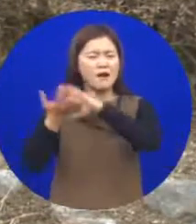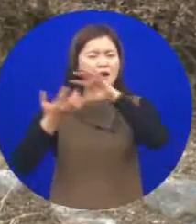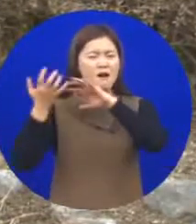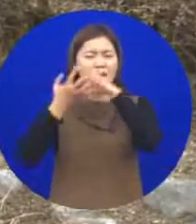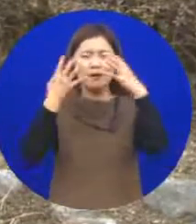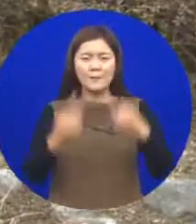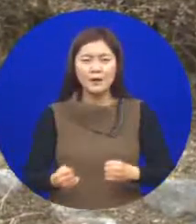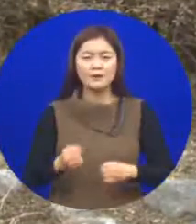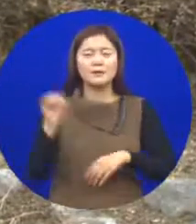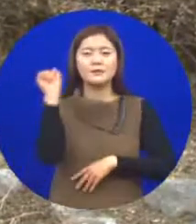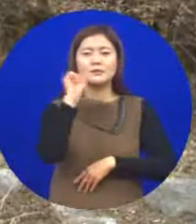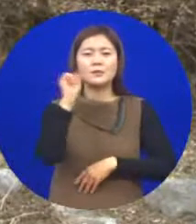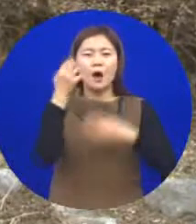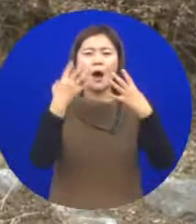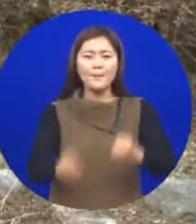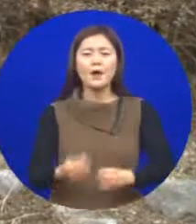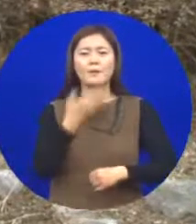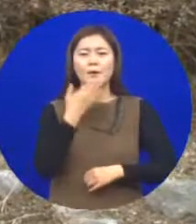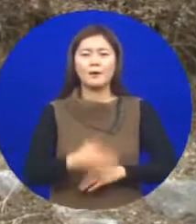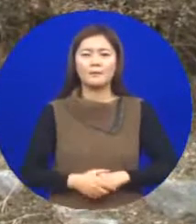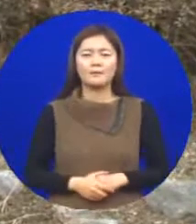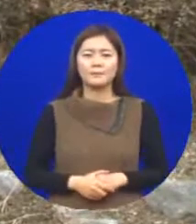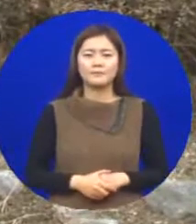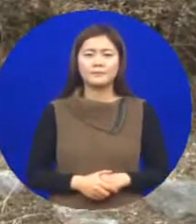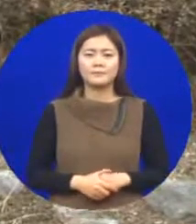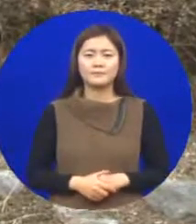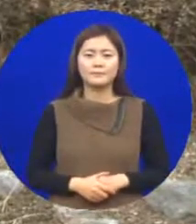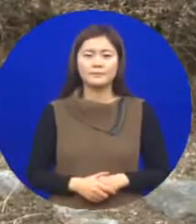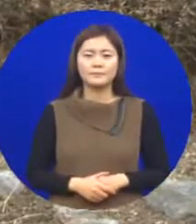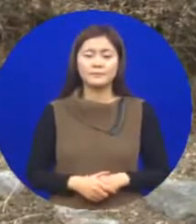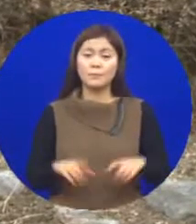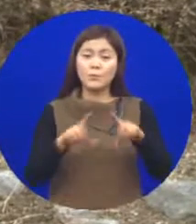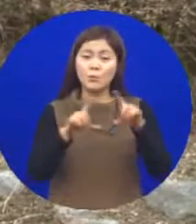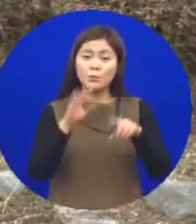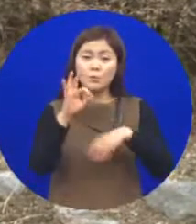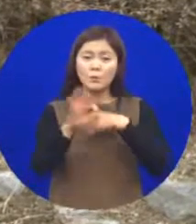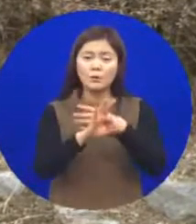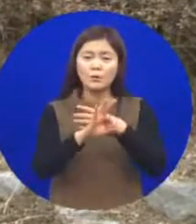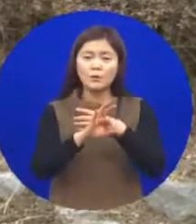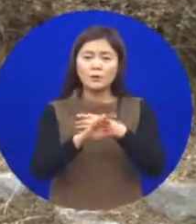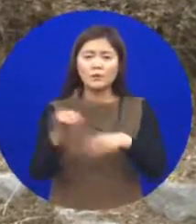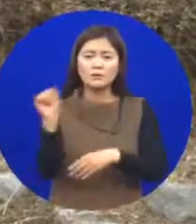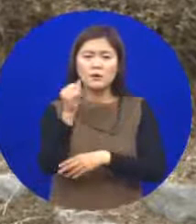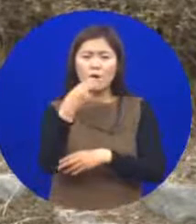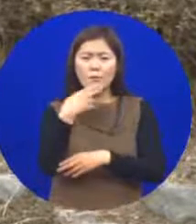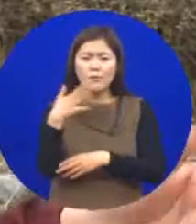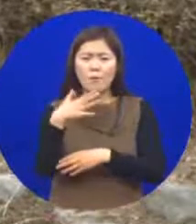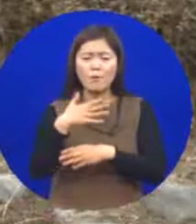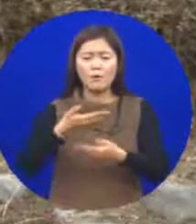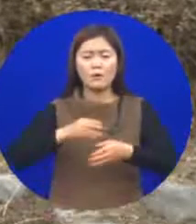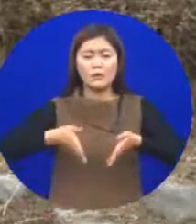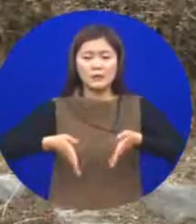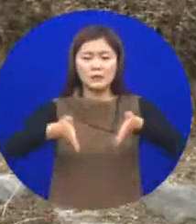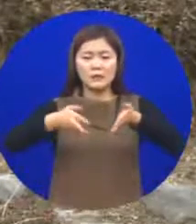많았어요. 차량이 너무너무 많이 다니는 거예요. 제가 봤을 때는. 그리고 우리가 또 일반인들은 차 없는 사람들은